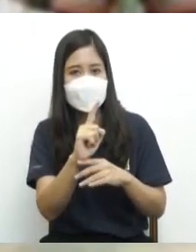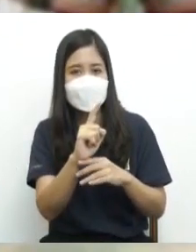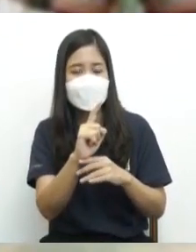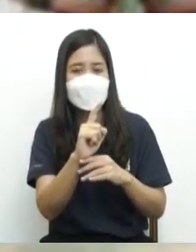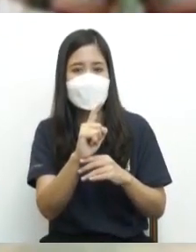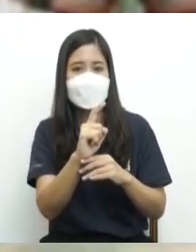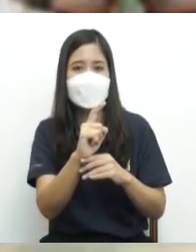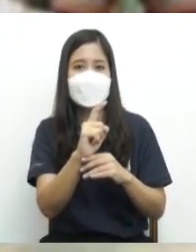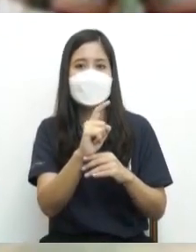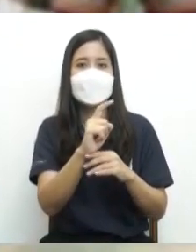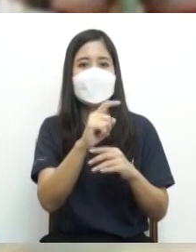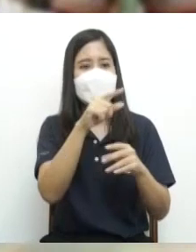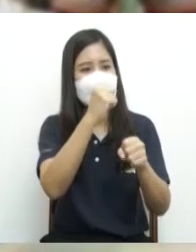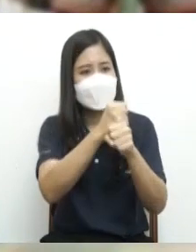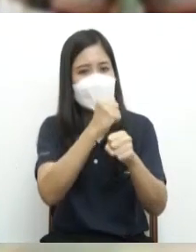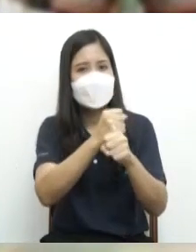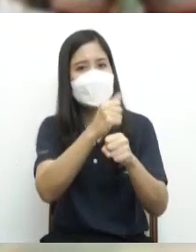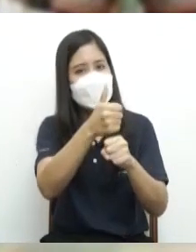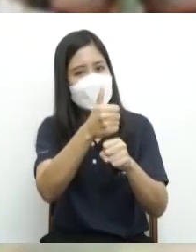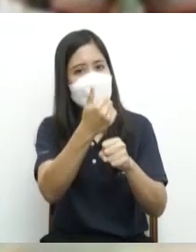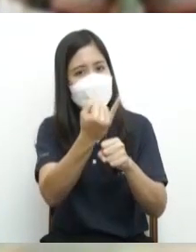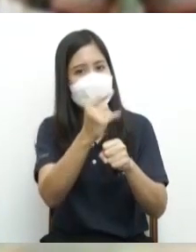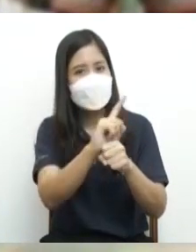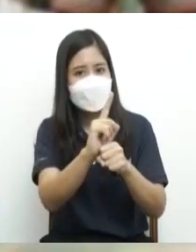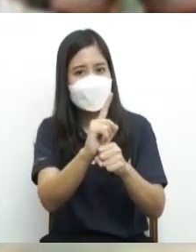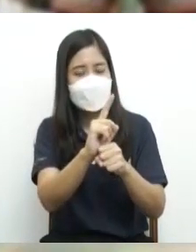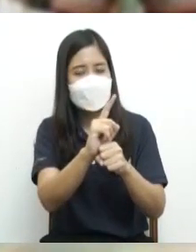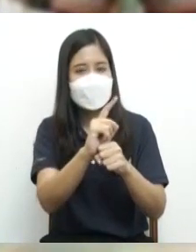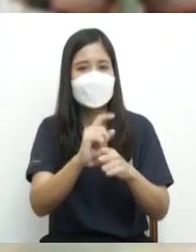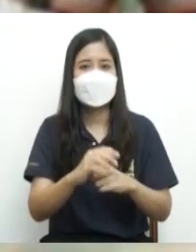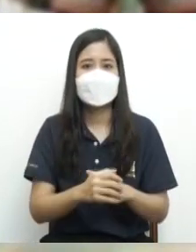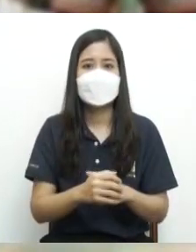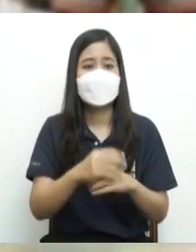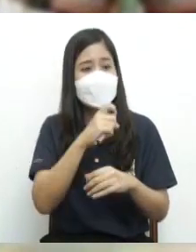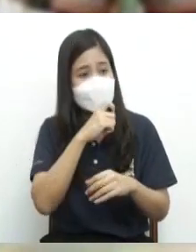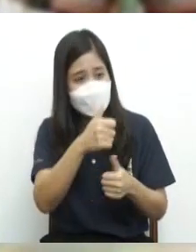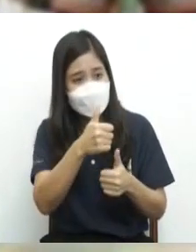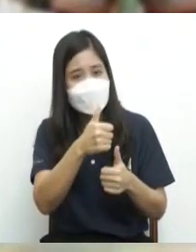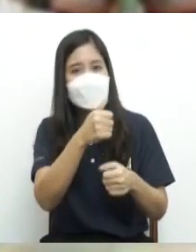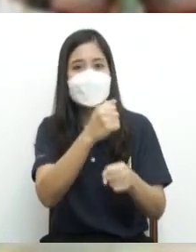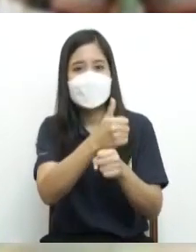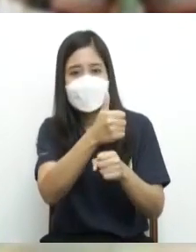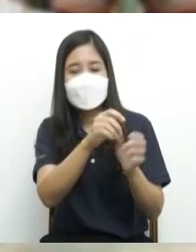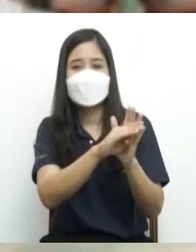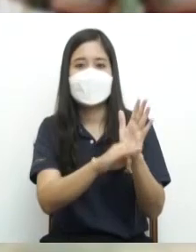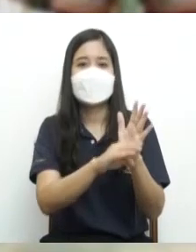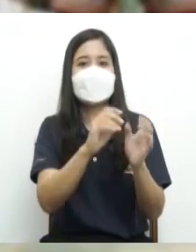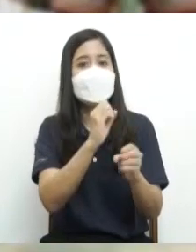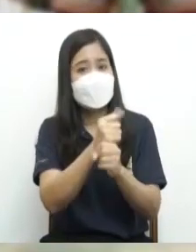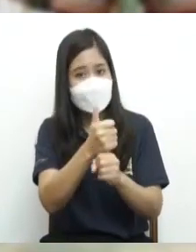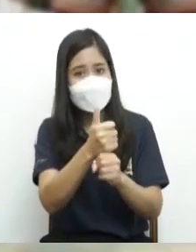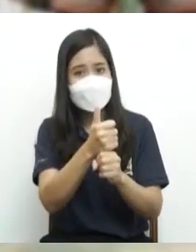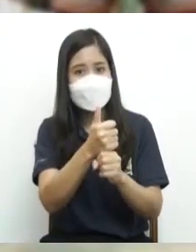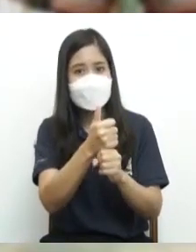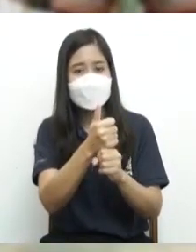เราพาเขาทำอย่างนี้เขาไหวไหมเราพาเขายืนทั้งวันเนี่ยเขาอยู่ได้หรือเปล่าหรือต้องยืนบ้างก้มบ้าง